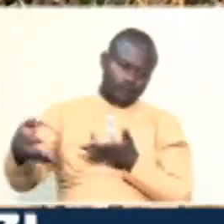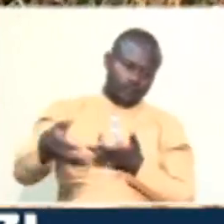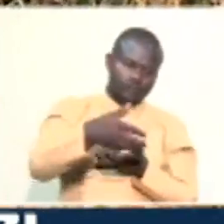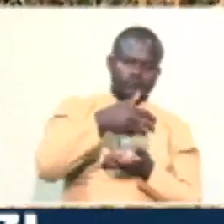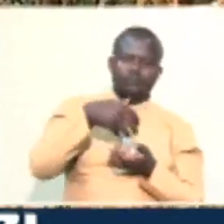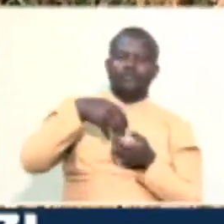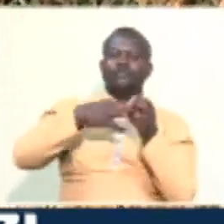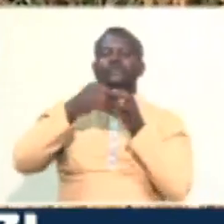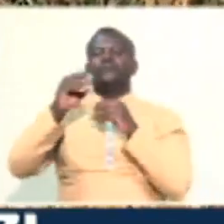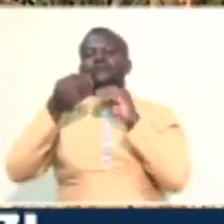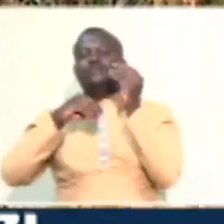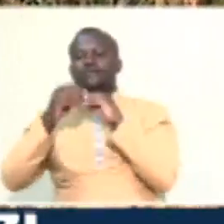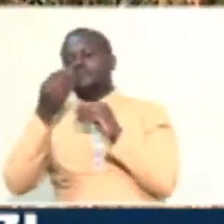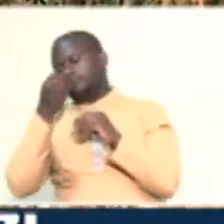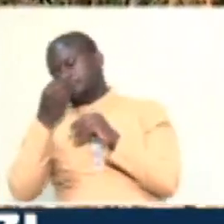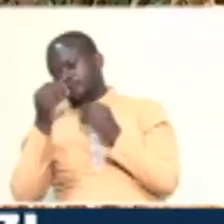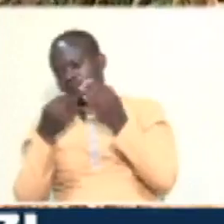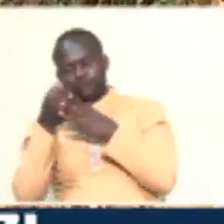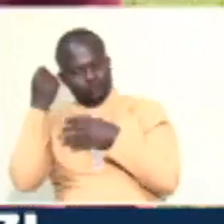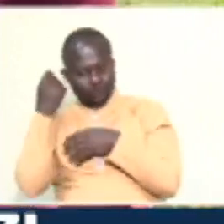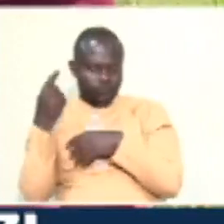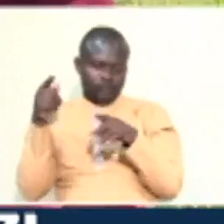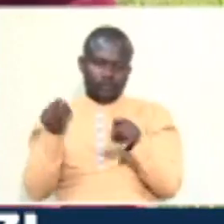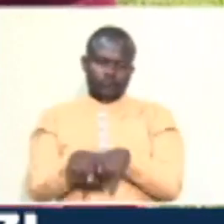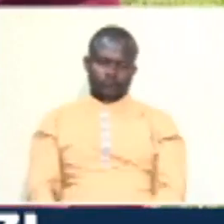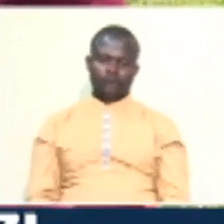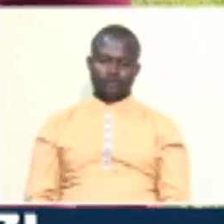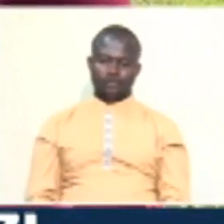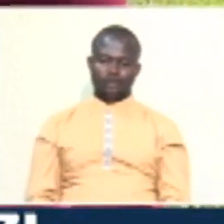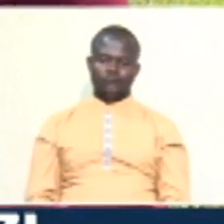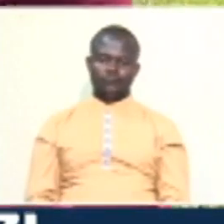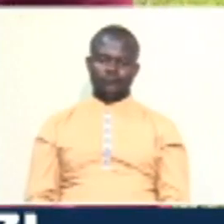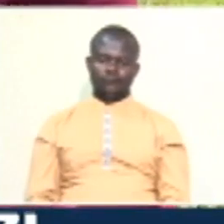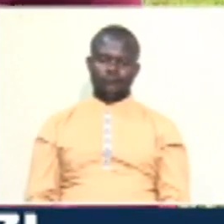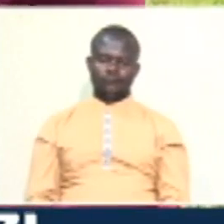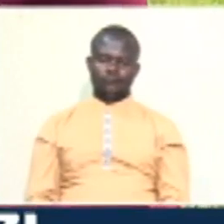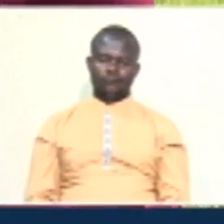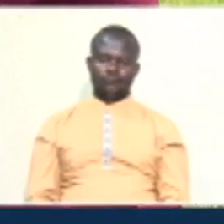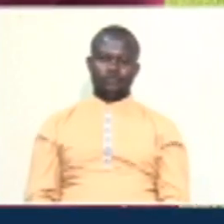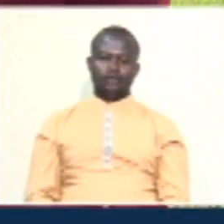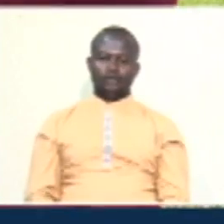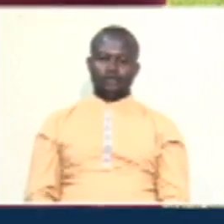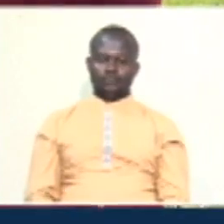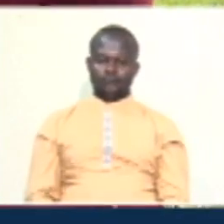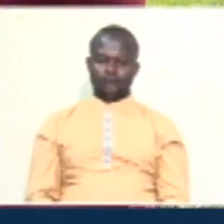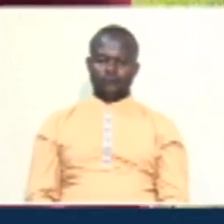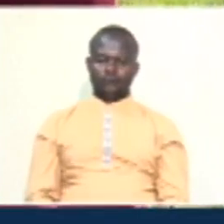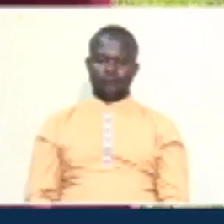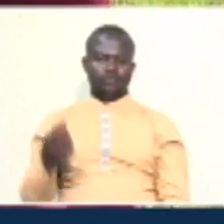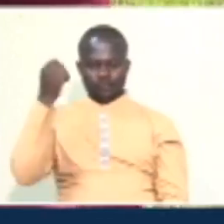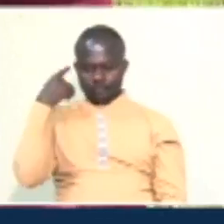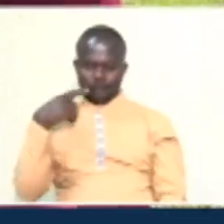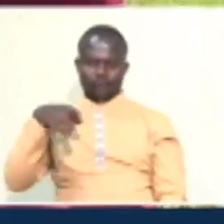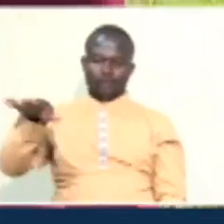n'isoko n'ibisigaye nawe ukarya, noneho wa byose niko wagurisha. Indebe n'ango umuntu arahantu heza cyane hera, kuba ko nagiye mu mutaranya